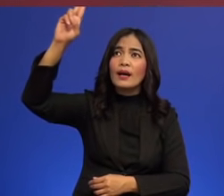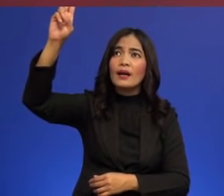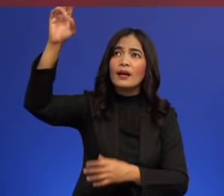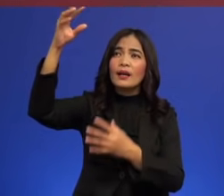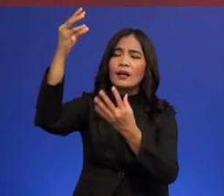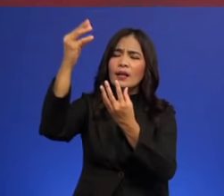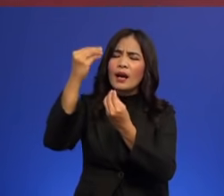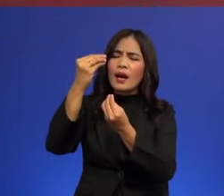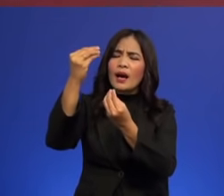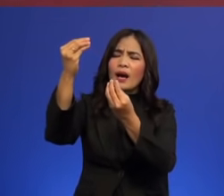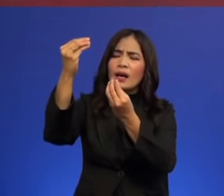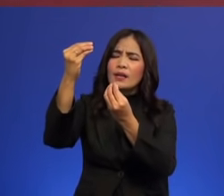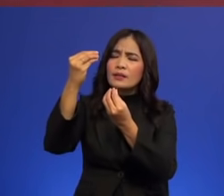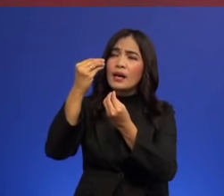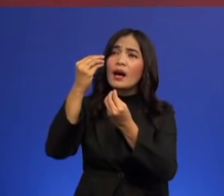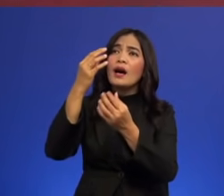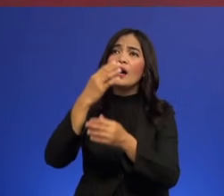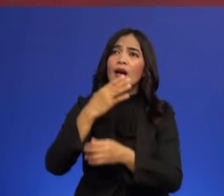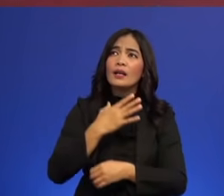Tuhan